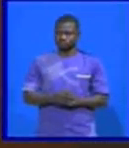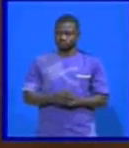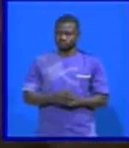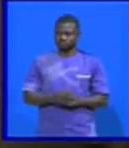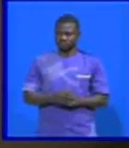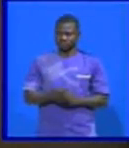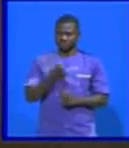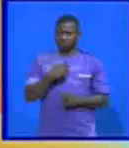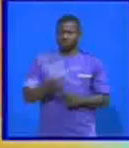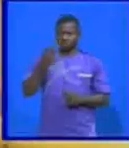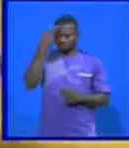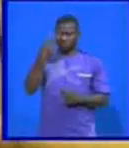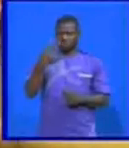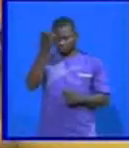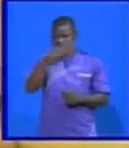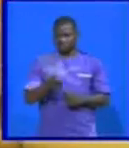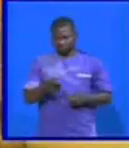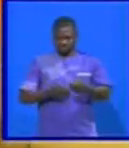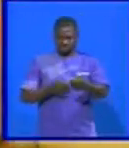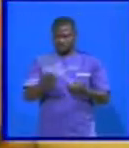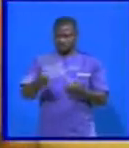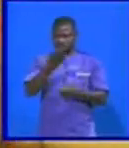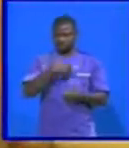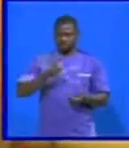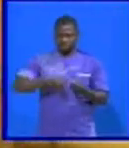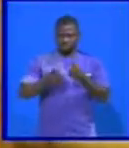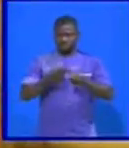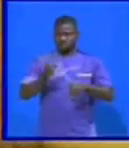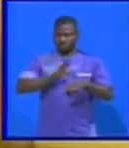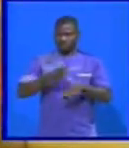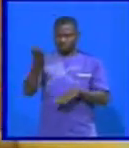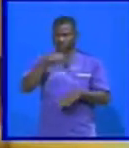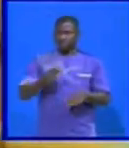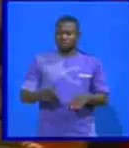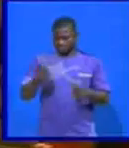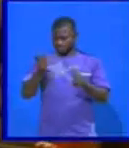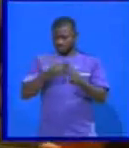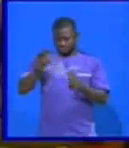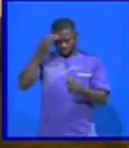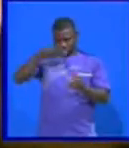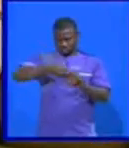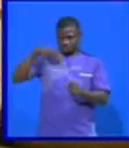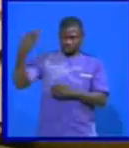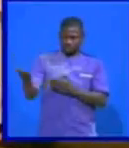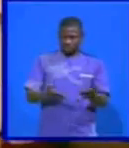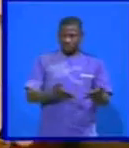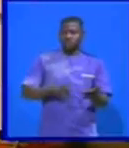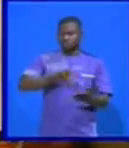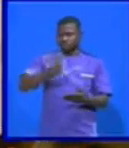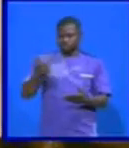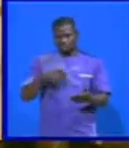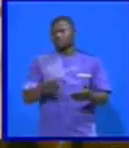Les deux personnalités échangent quelques amabilités et le Premier ministre sortant conduit le nouveau dans la salle de réunion pour les actes